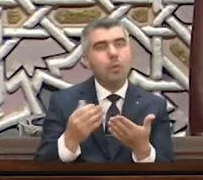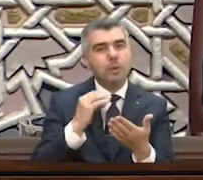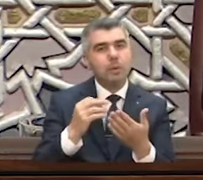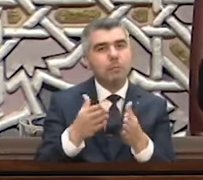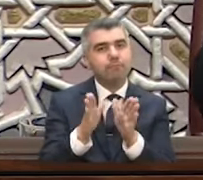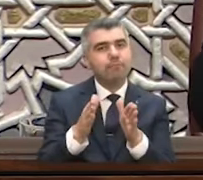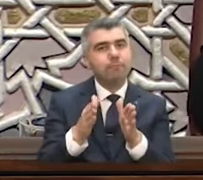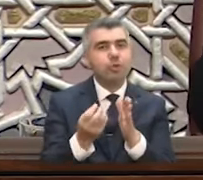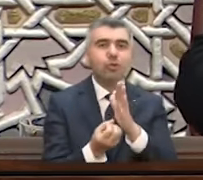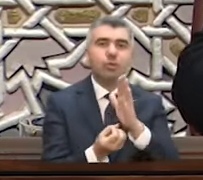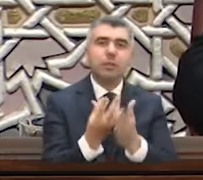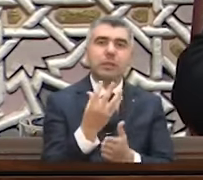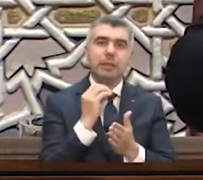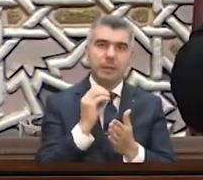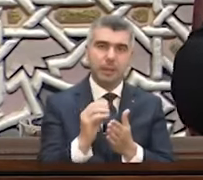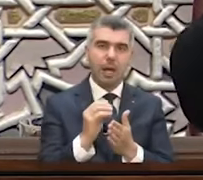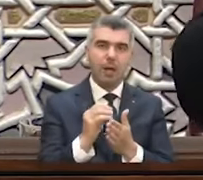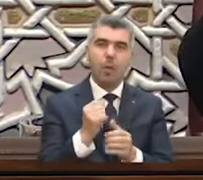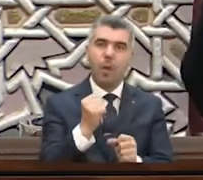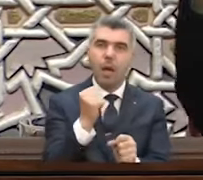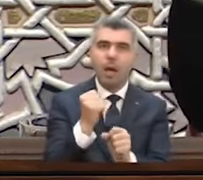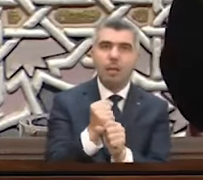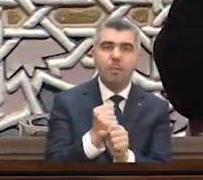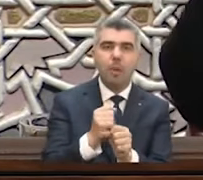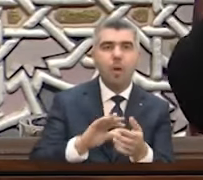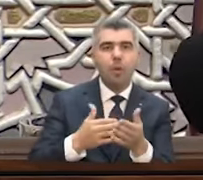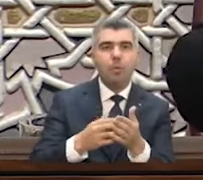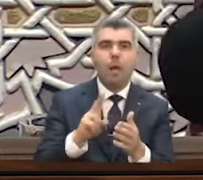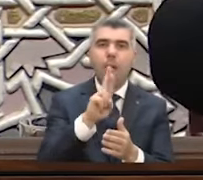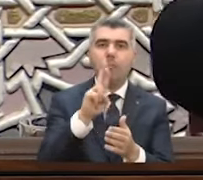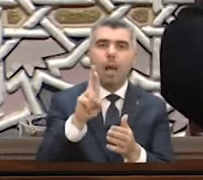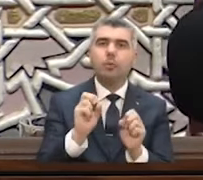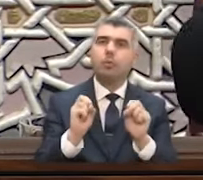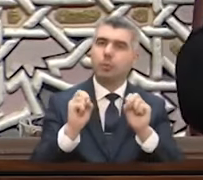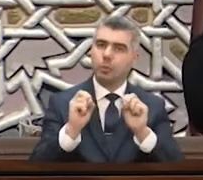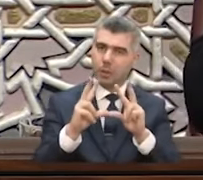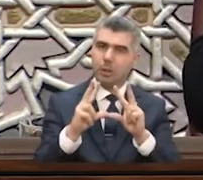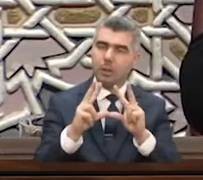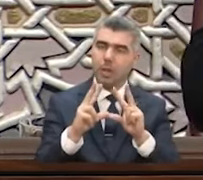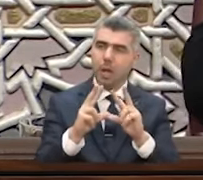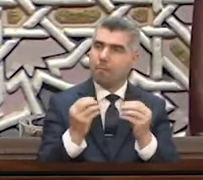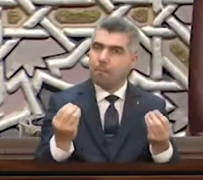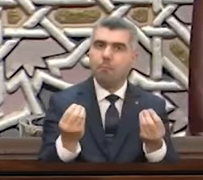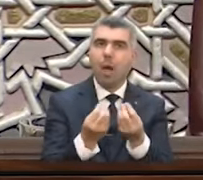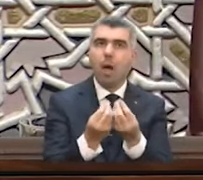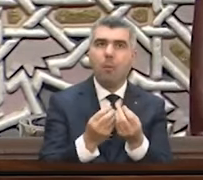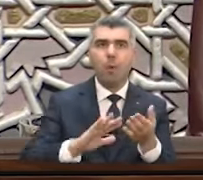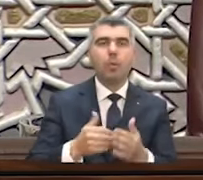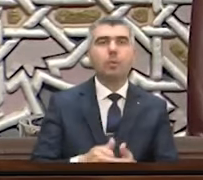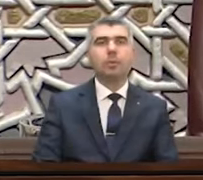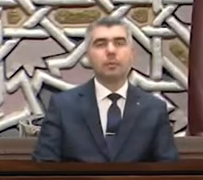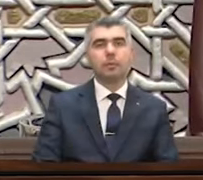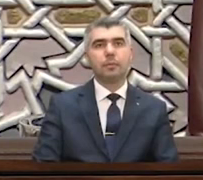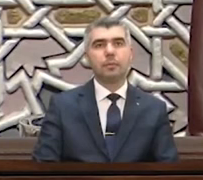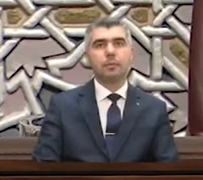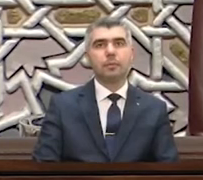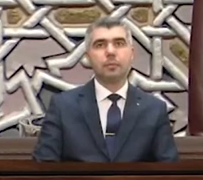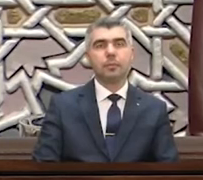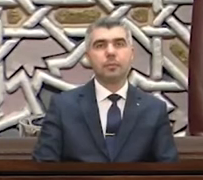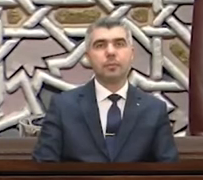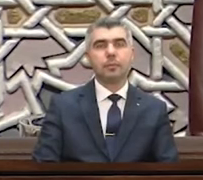وافتتاح دورات تشريعية في إطار توجيهات صاحب الجلالة، أن خصنا نكونوا إفيكاس. نعم.